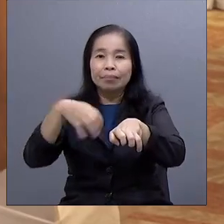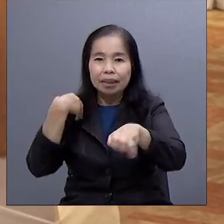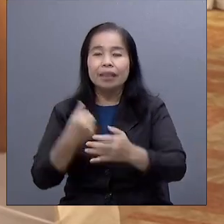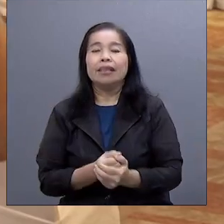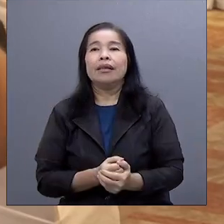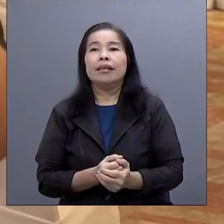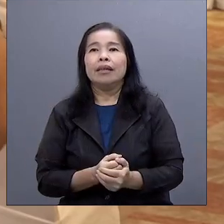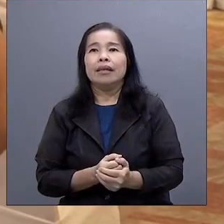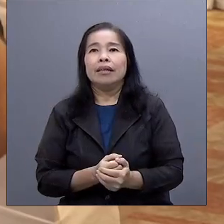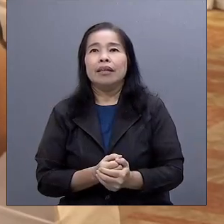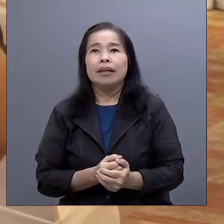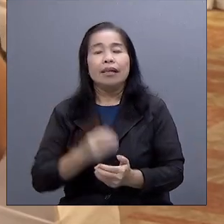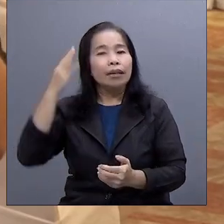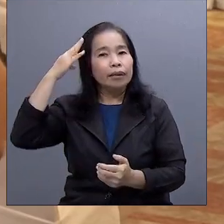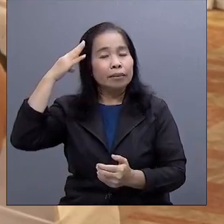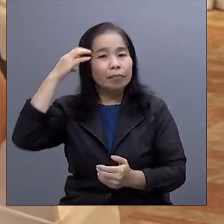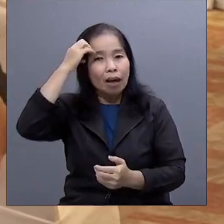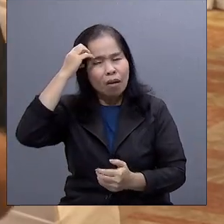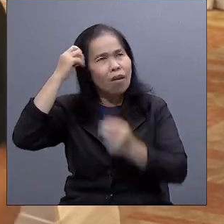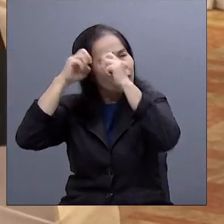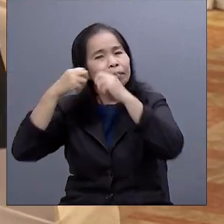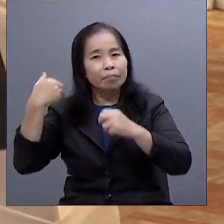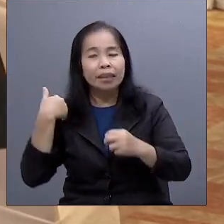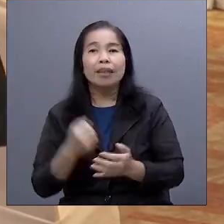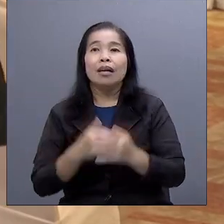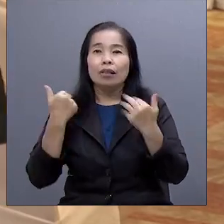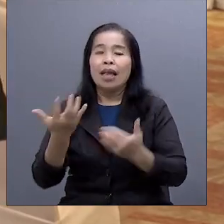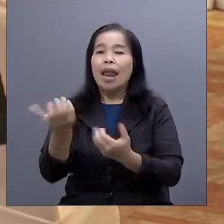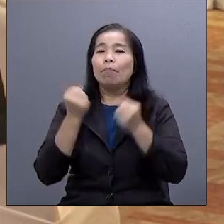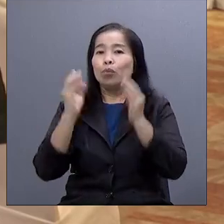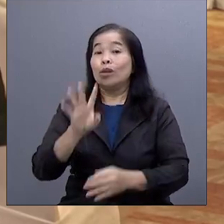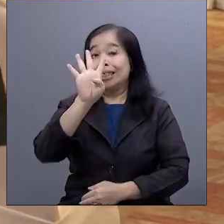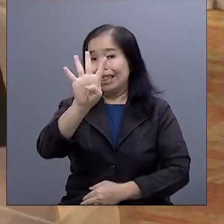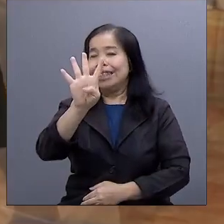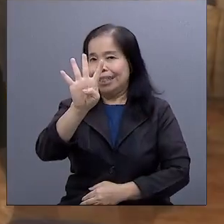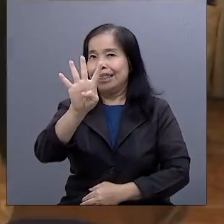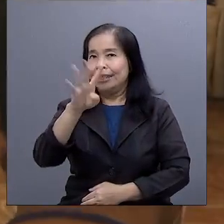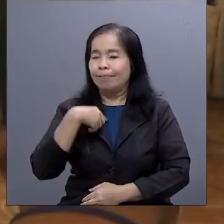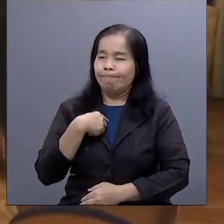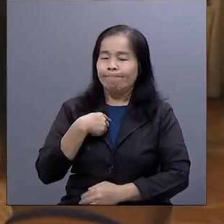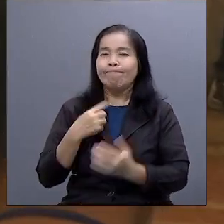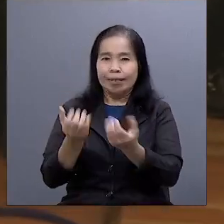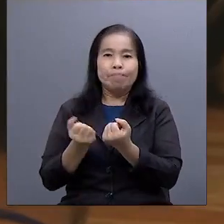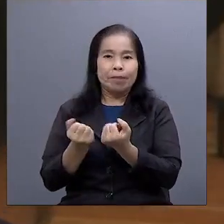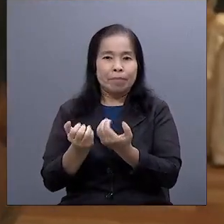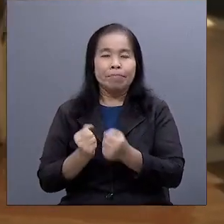ารทด้านสมองตอนนี้กคือมีแวทางแบบนี้ค่ะ